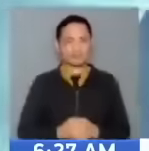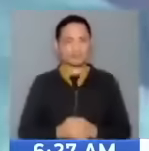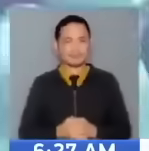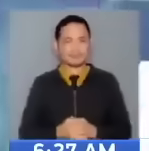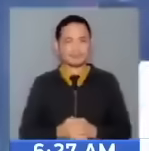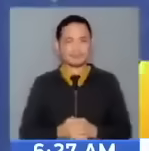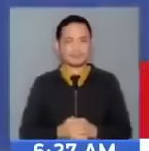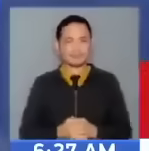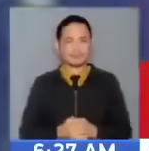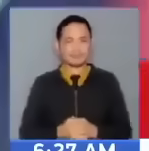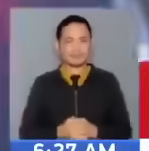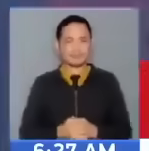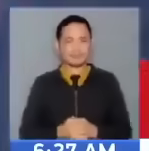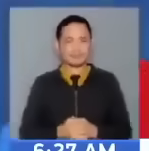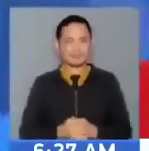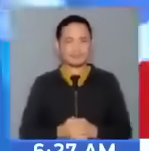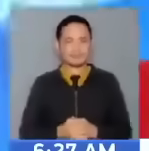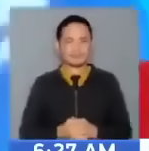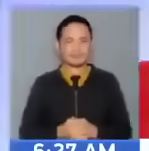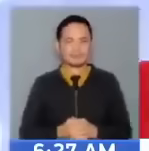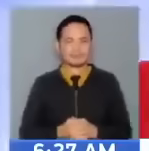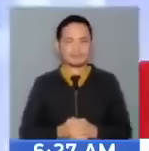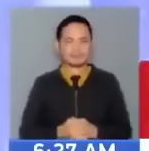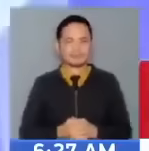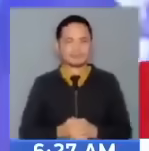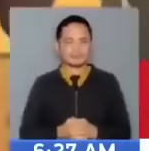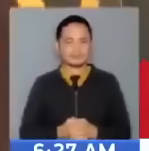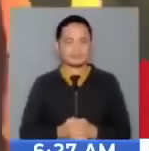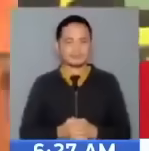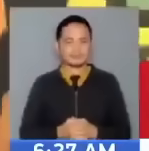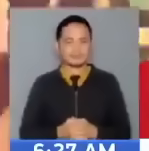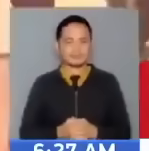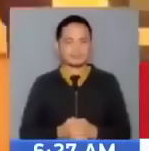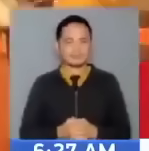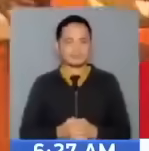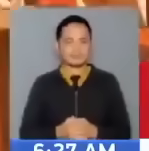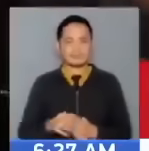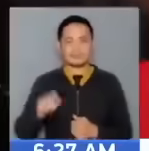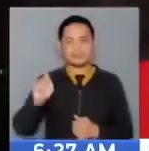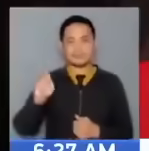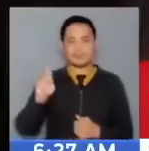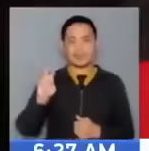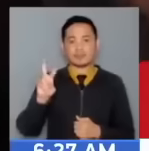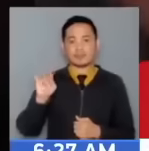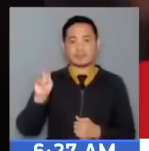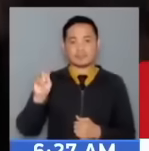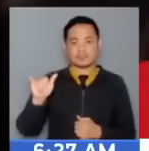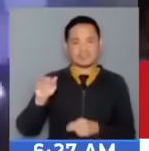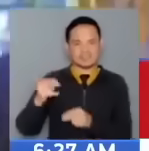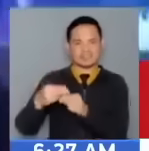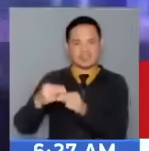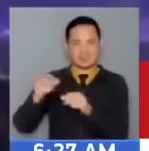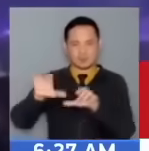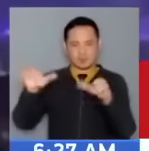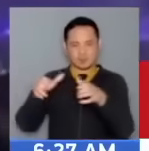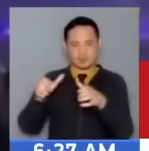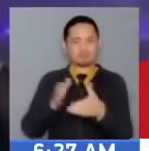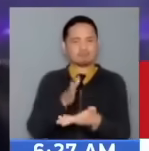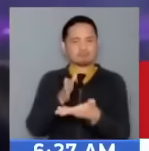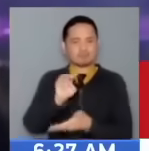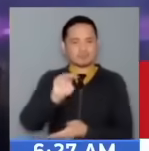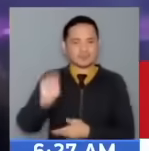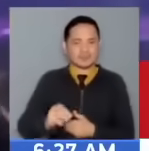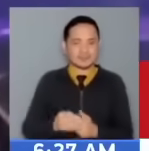Ng concert ng K-pop group na Gravity in Manila. Mas napasaya pa ang fans sa pagsayaw ng grupo